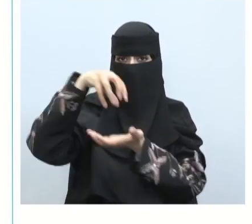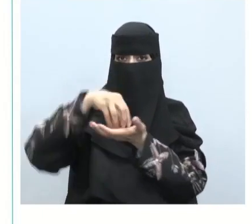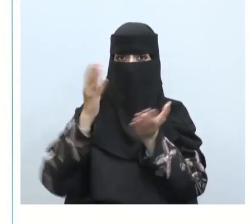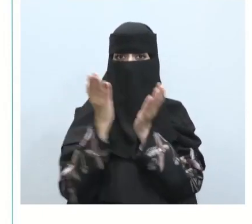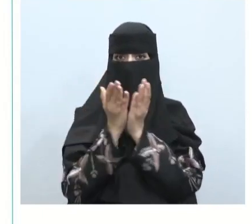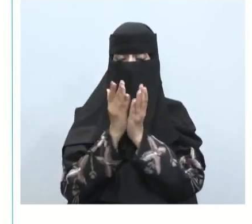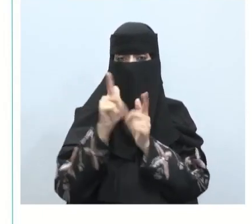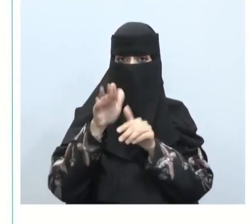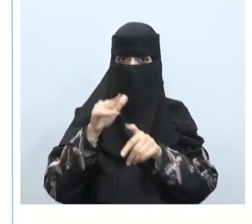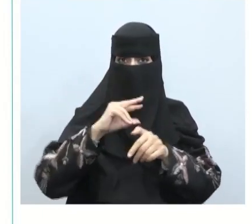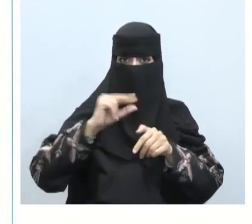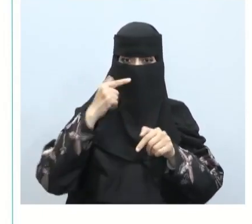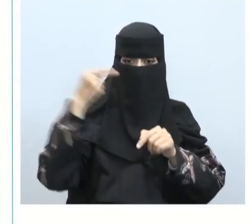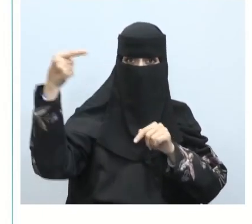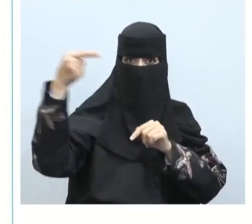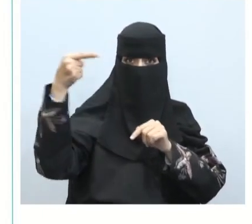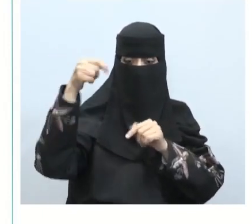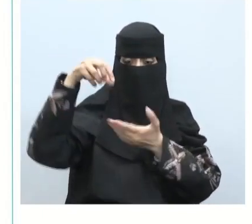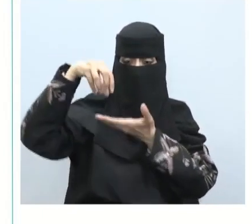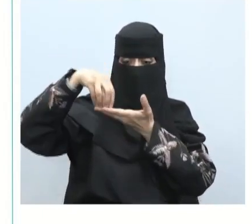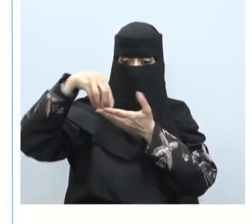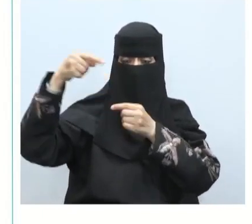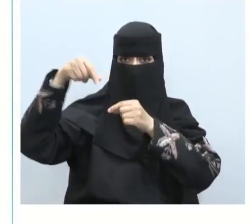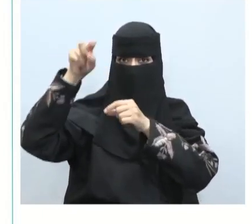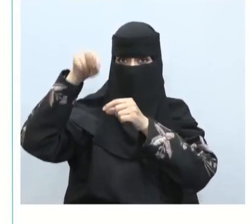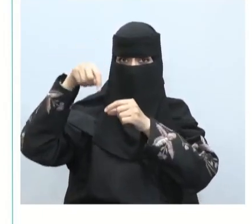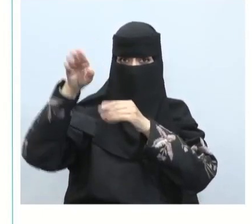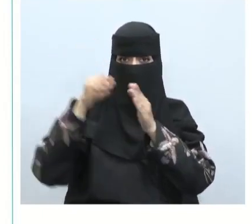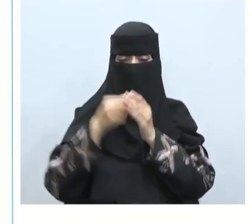مدرستي كما يشير اليه المكان بالسهم